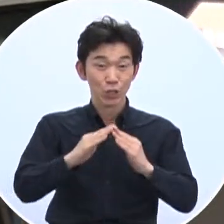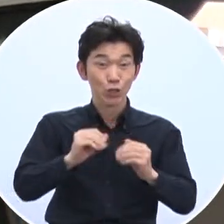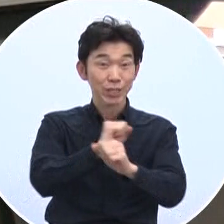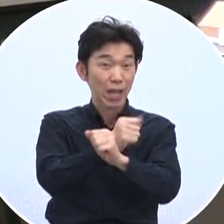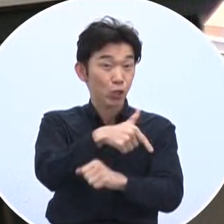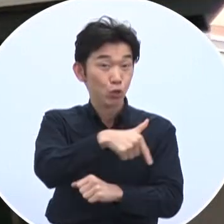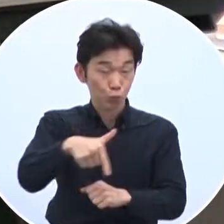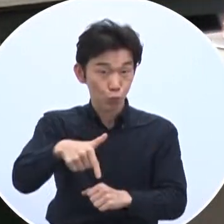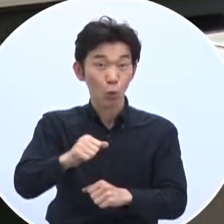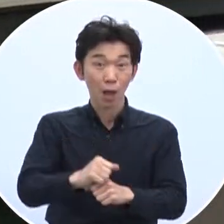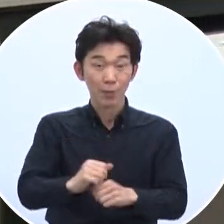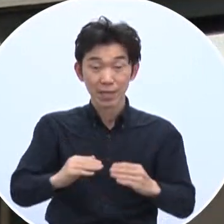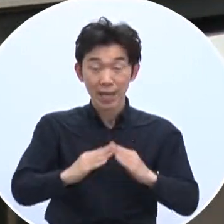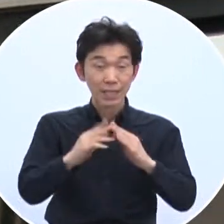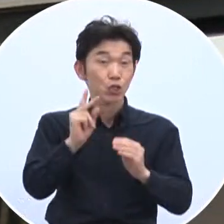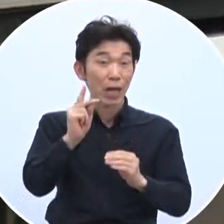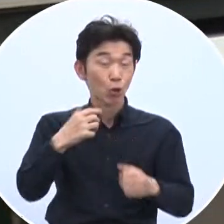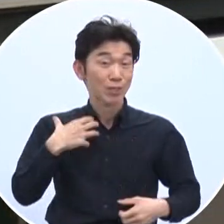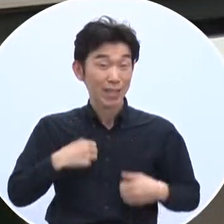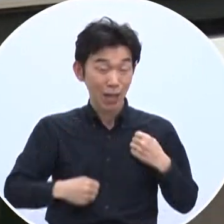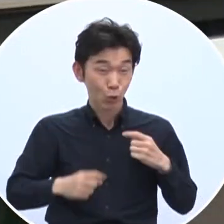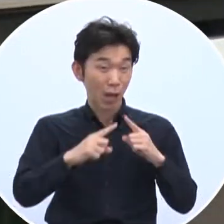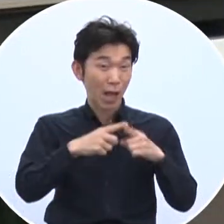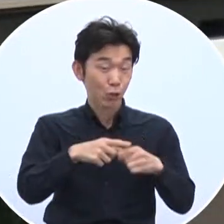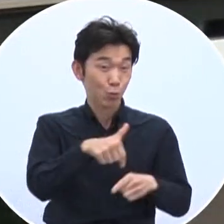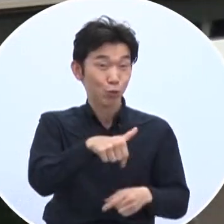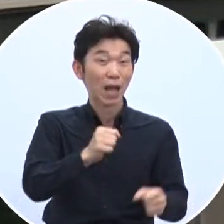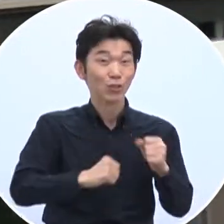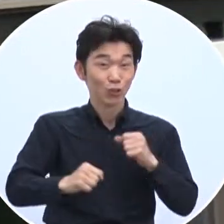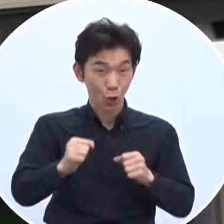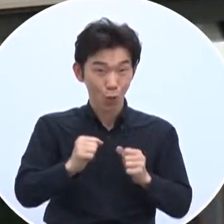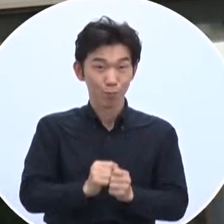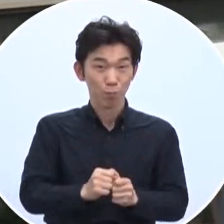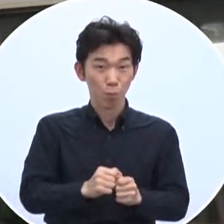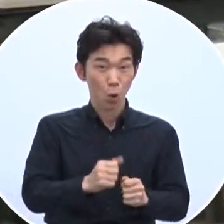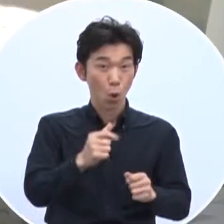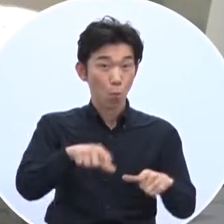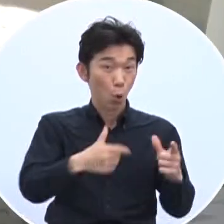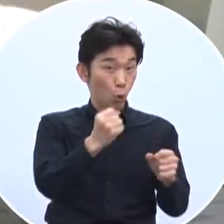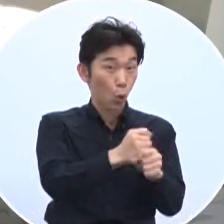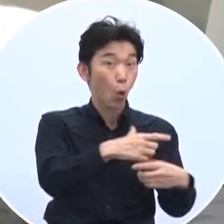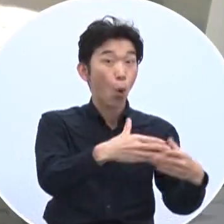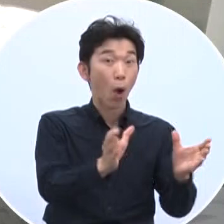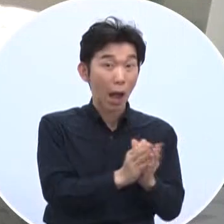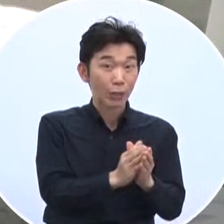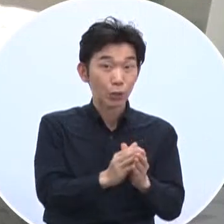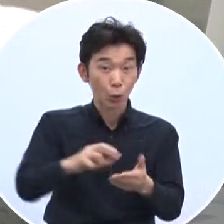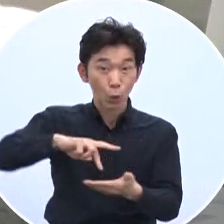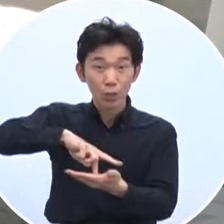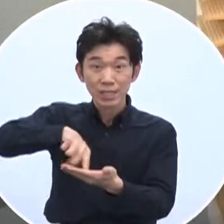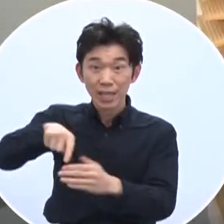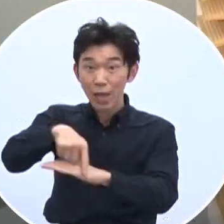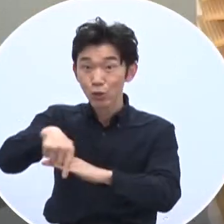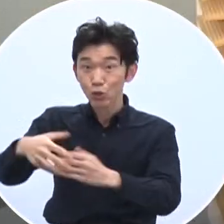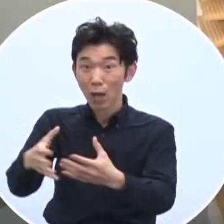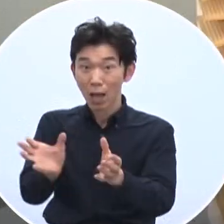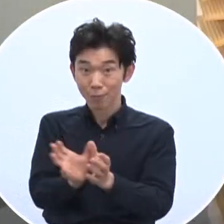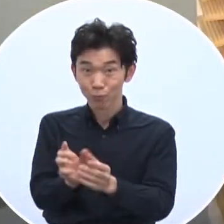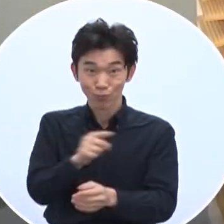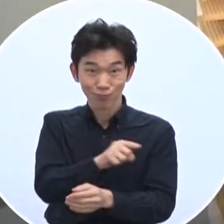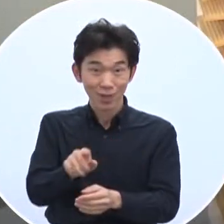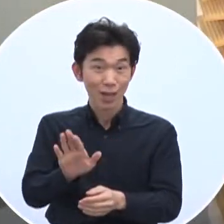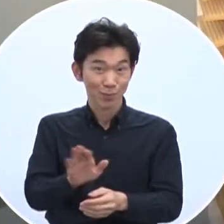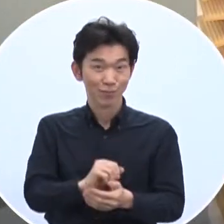建築研究部は建築家の生徒が所属する部活動で、木工班と製図班に分かれます。